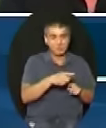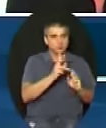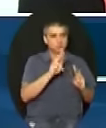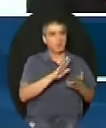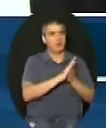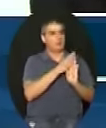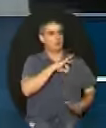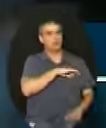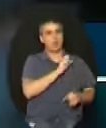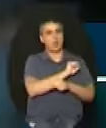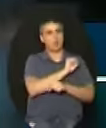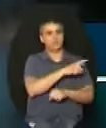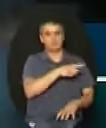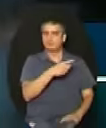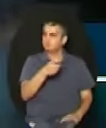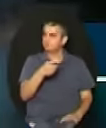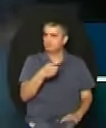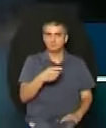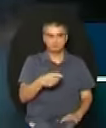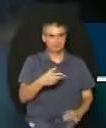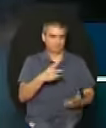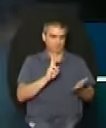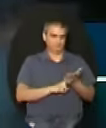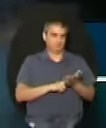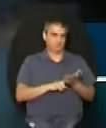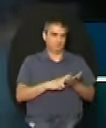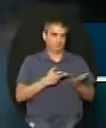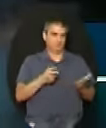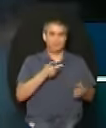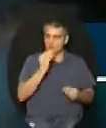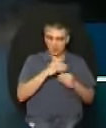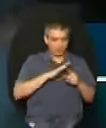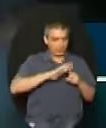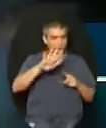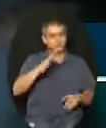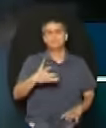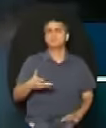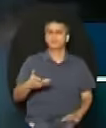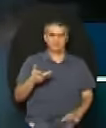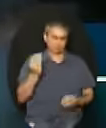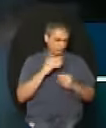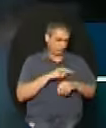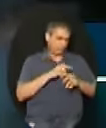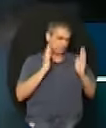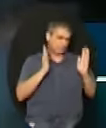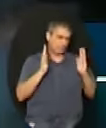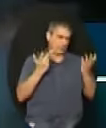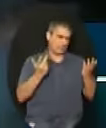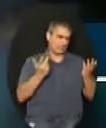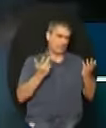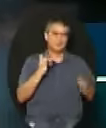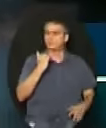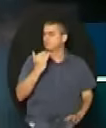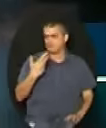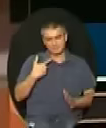דווקא לשרת את האופוזיציה. הוא צודק, מייקל. הוא צודק 100%. אבל יש עוד 5 חודשים. אבל יש עוד זמן. בטוויטר שלו.